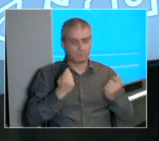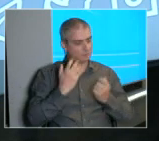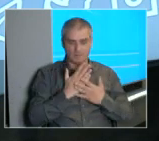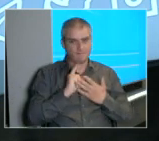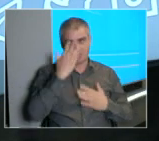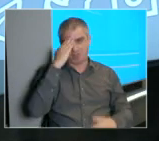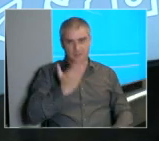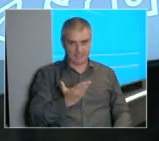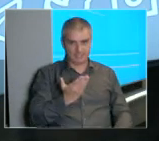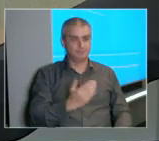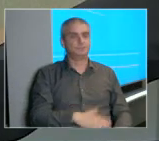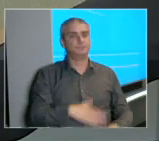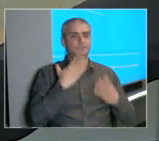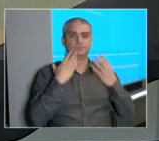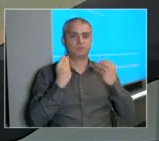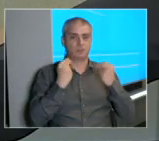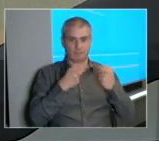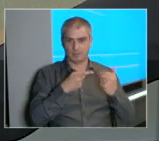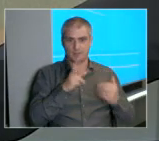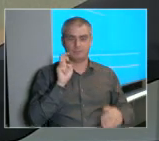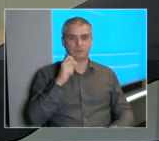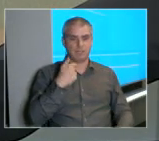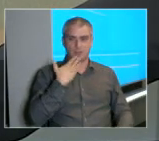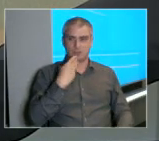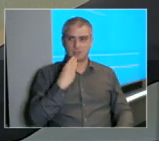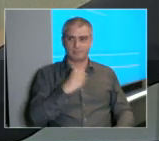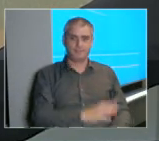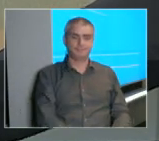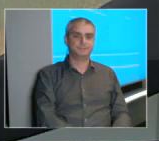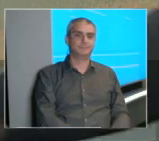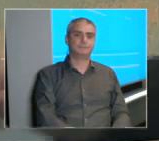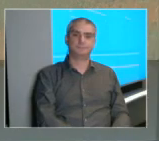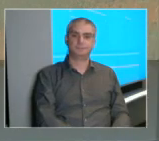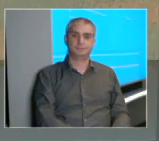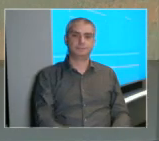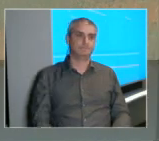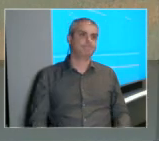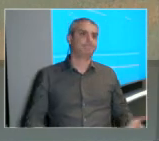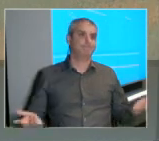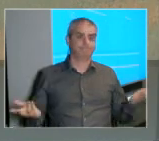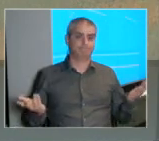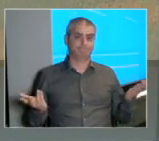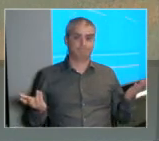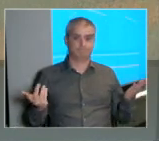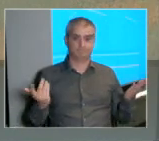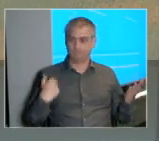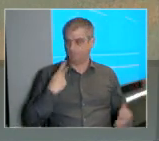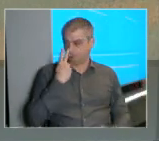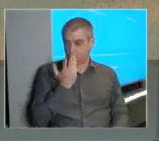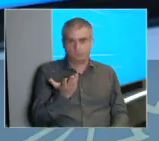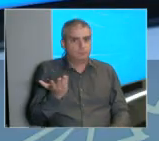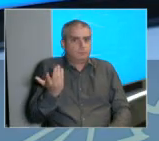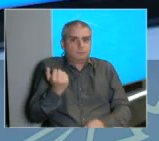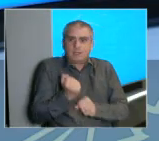כך זרים. אבל תודה רבה לך, אלוף במילואים עמוס גלעד. תודה. שלום. תודה. כן, אז עינינו הרואות, אין